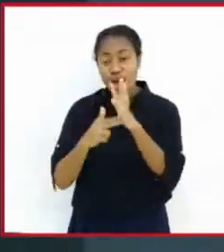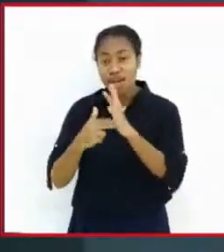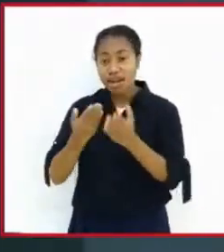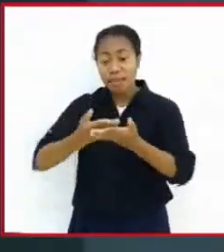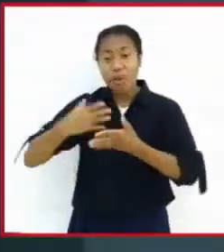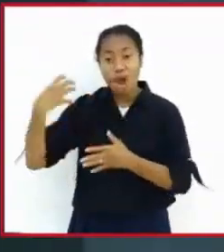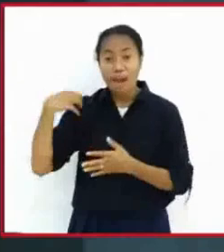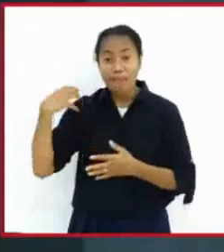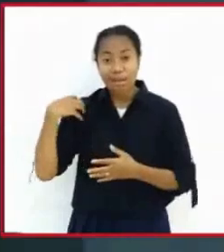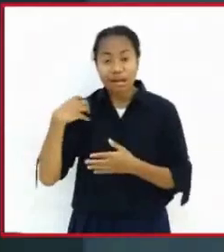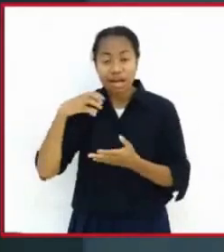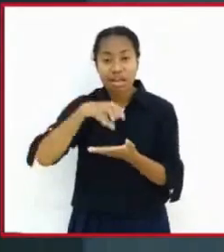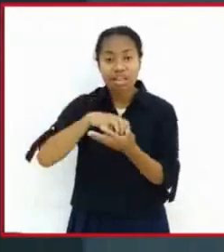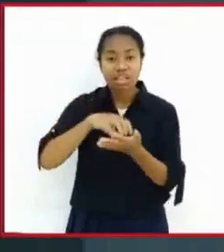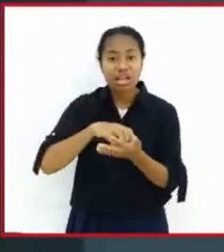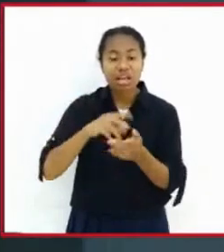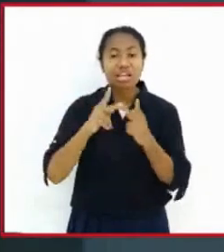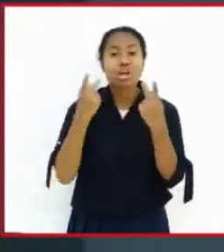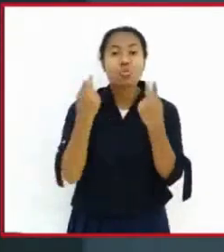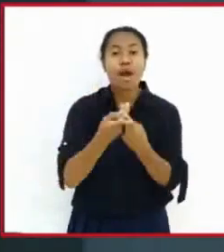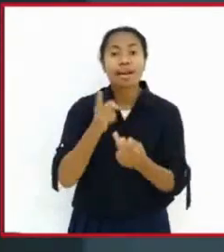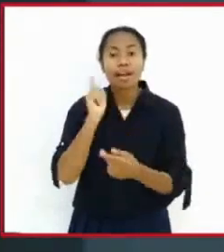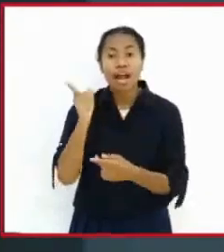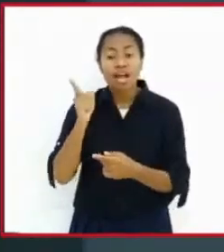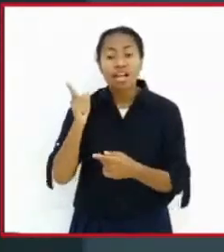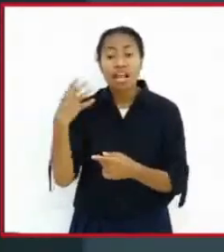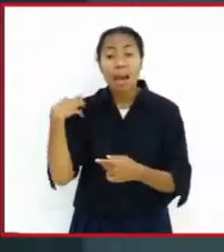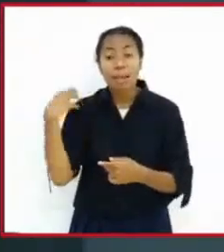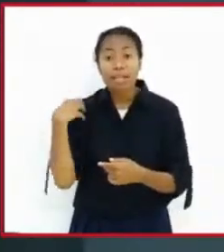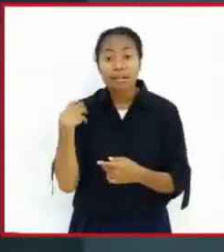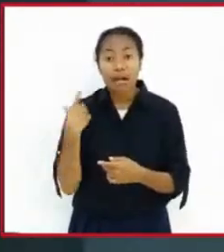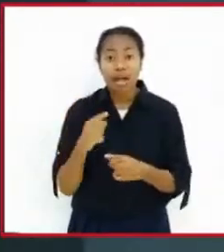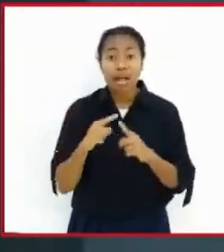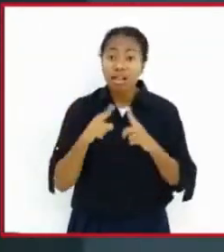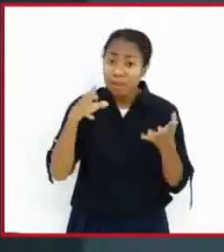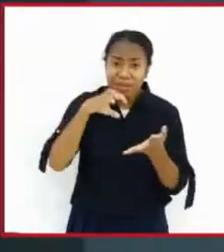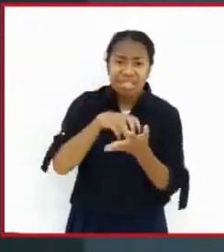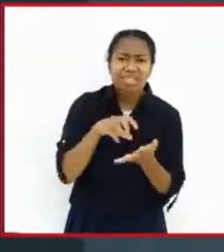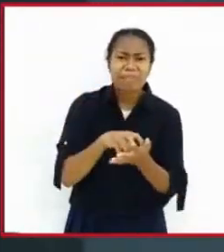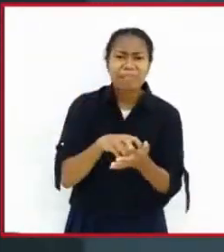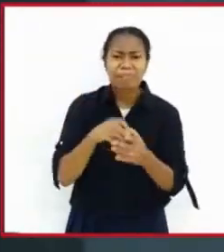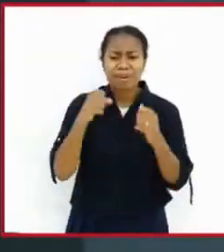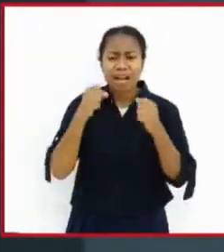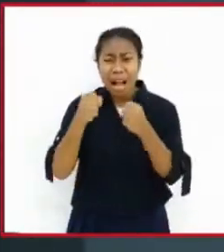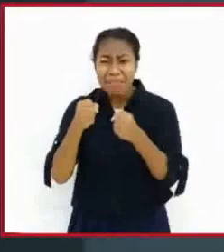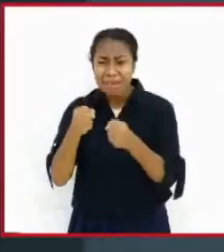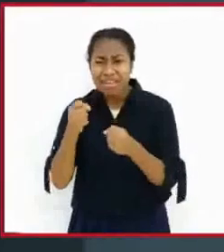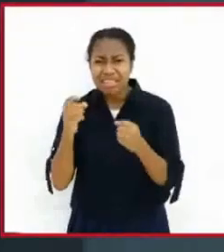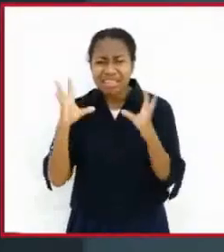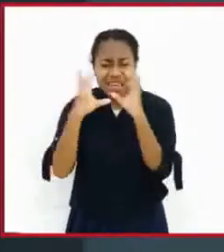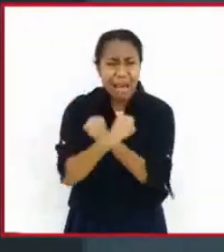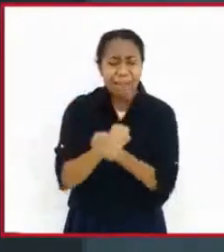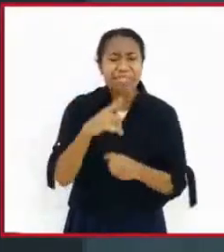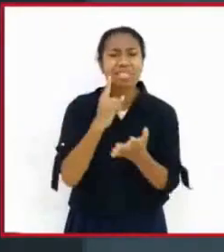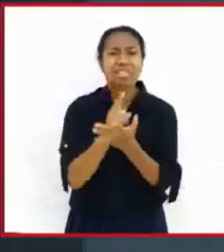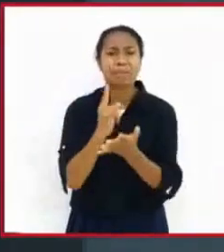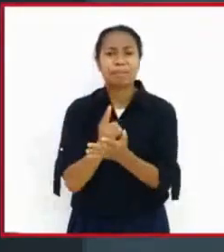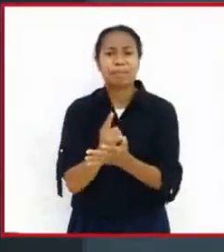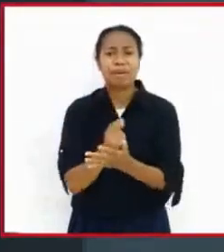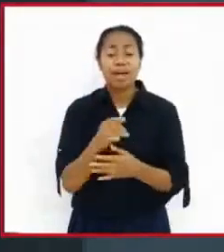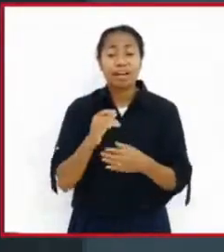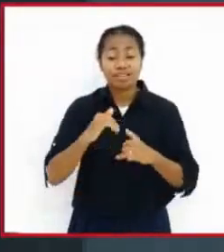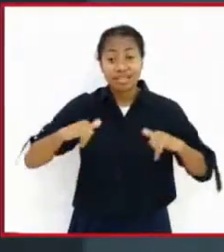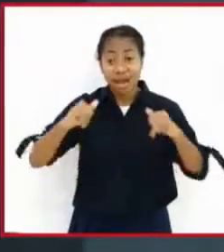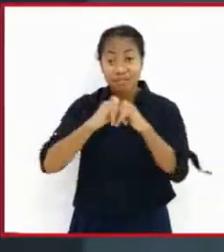tinggal di keluarga lemon di Pennsylvania tapi tetep di dalam kamar yang gelap itu dan masih seperti